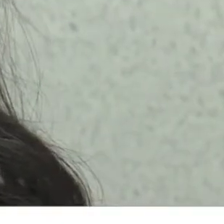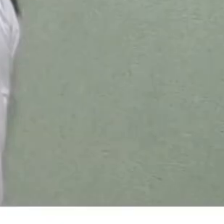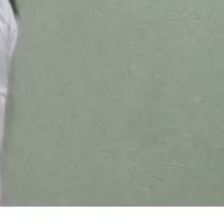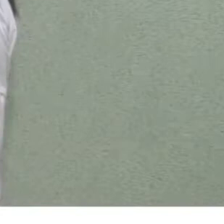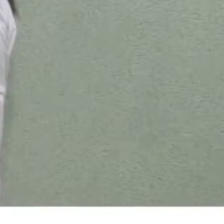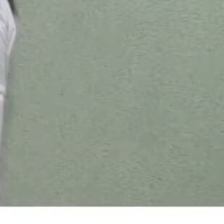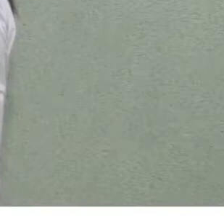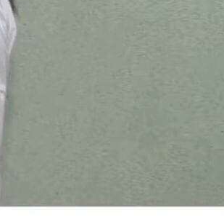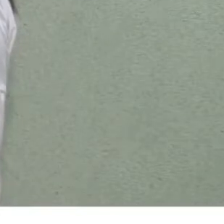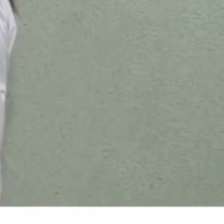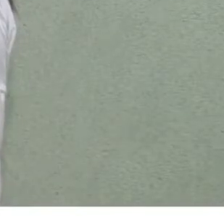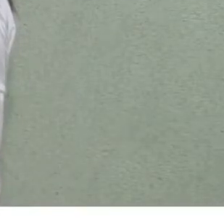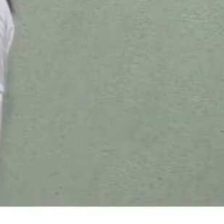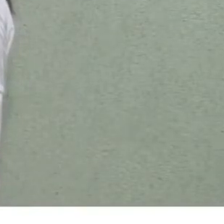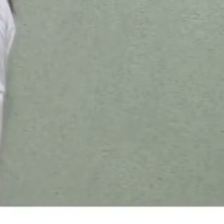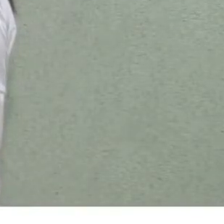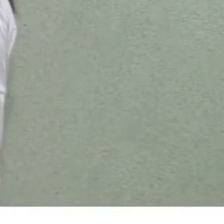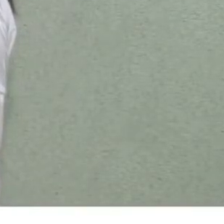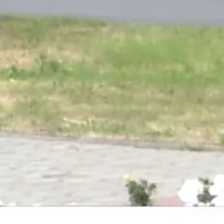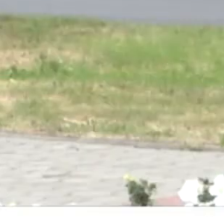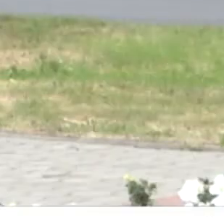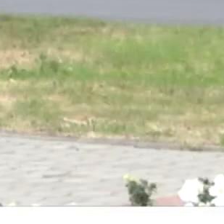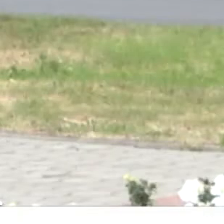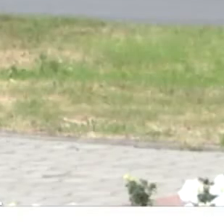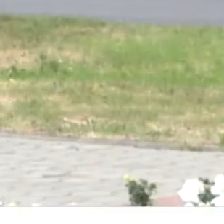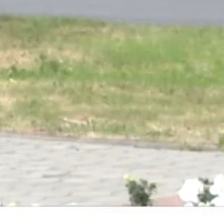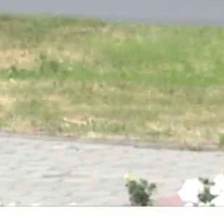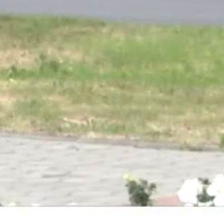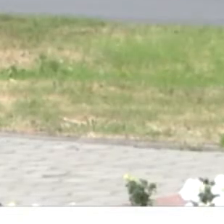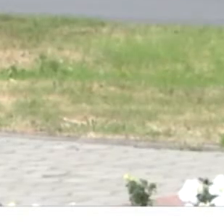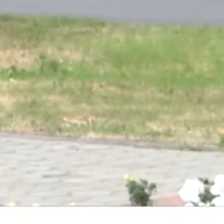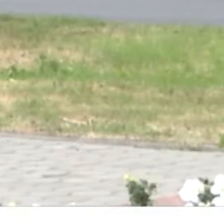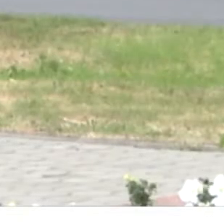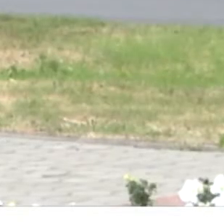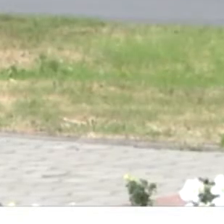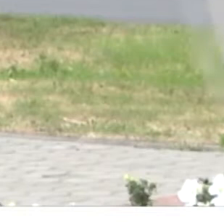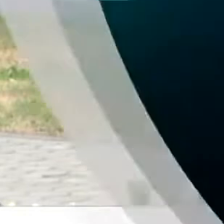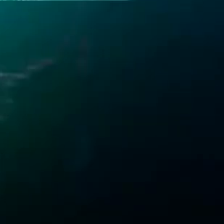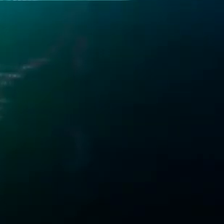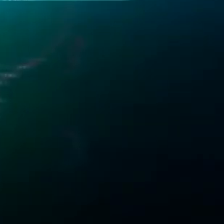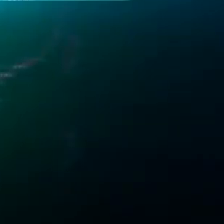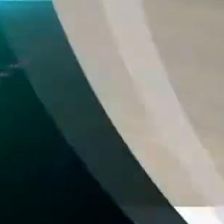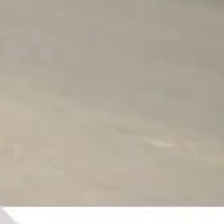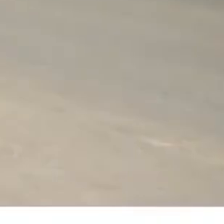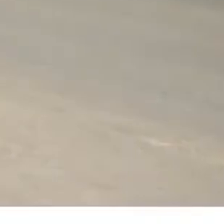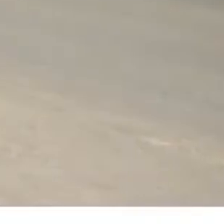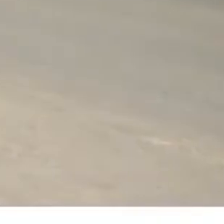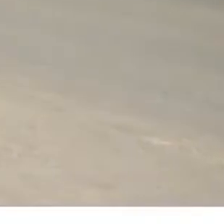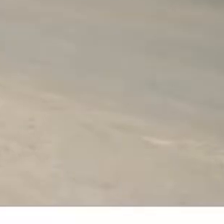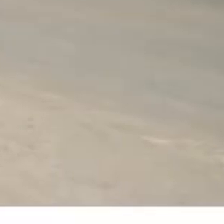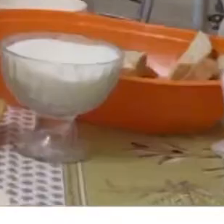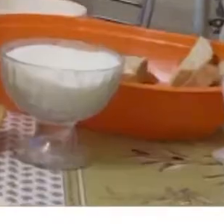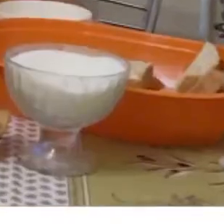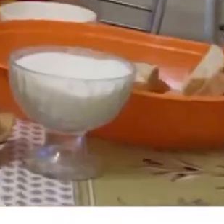беру саласында 34 жоба жүзеге асырылуда. Басқа да жобалар жайында бірер минуттан кейін мен Бибінұр Амырханқызы айтам. Маусым айының